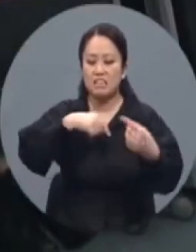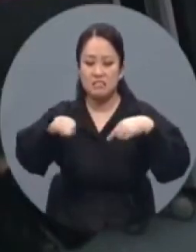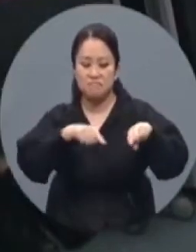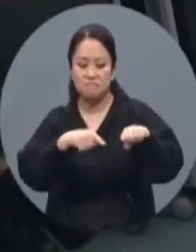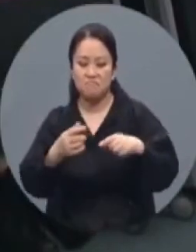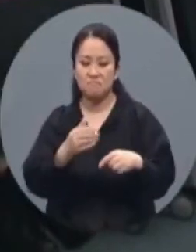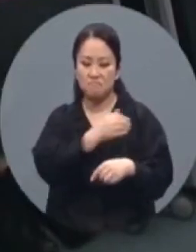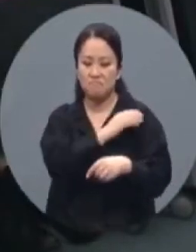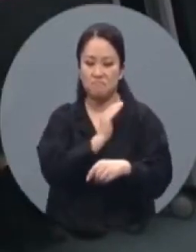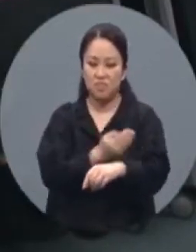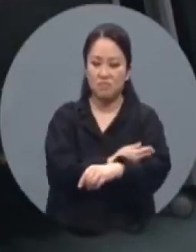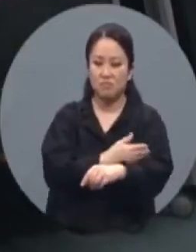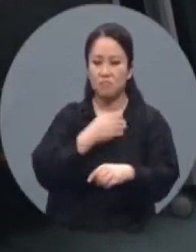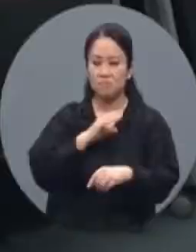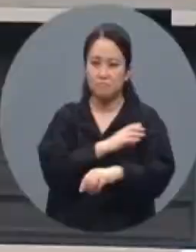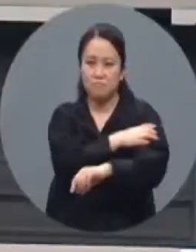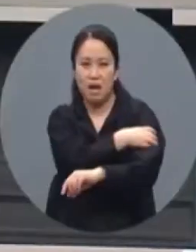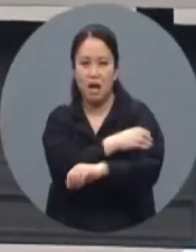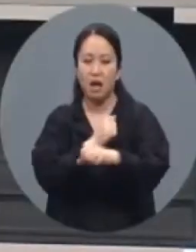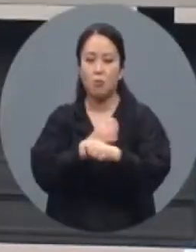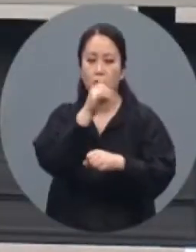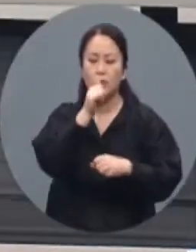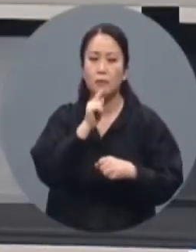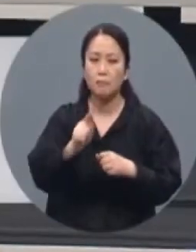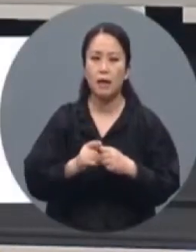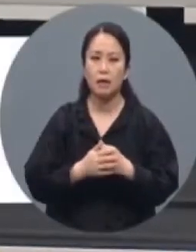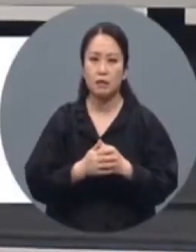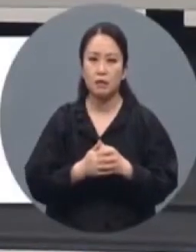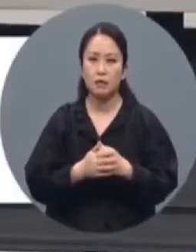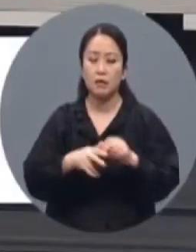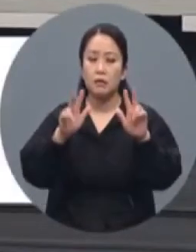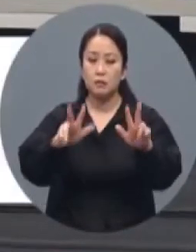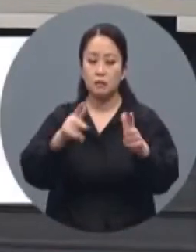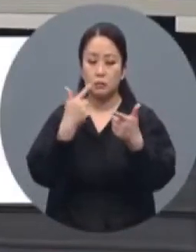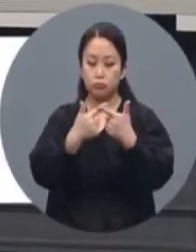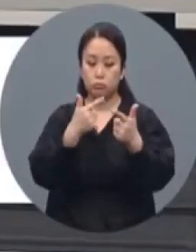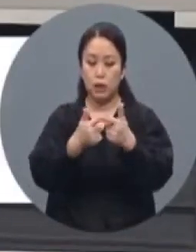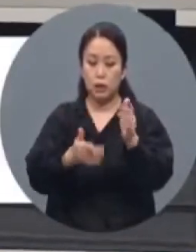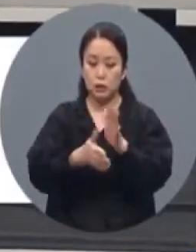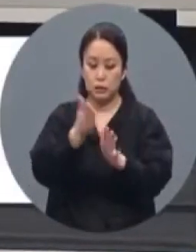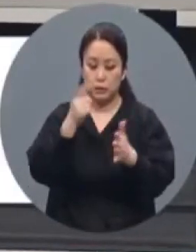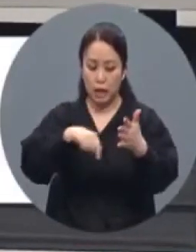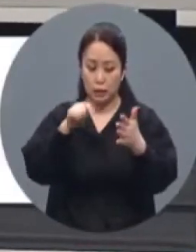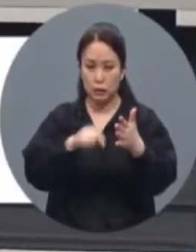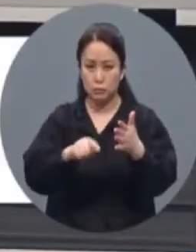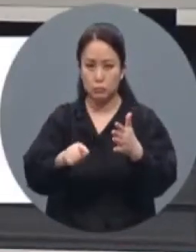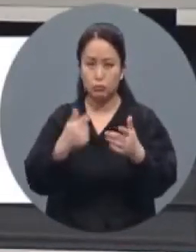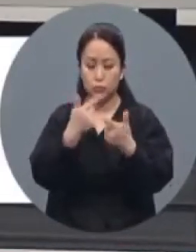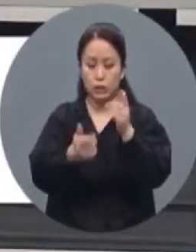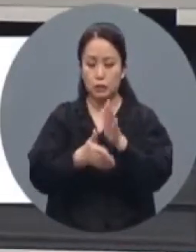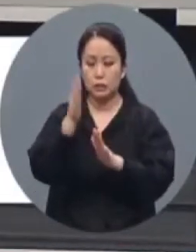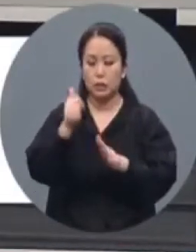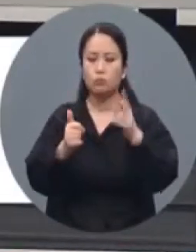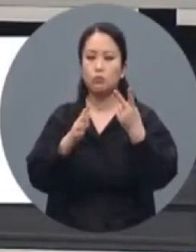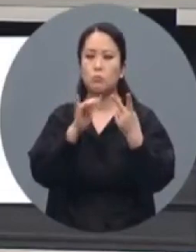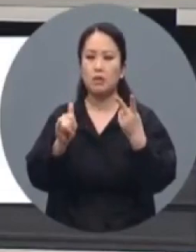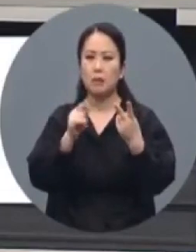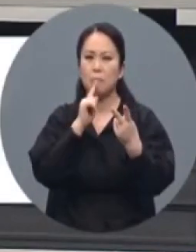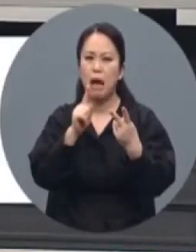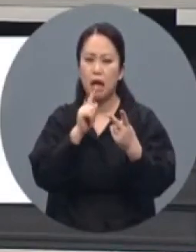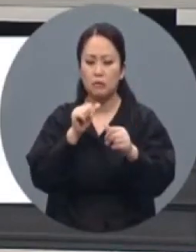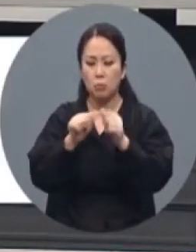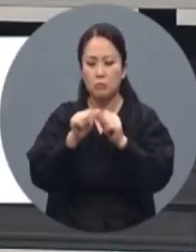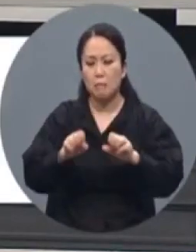폭로가 나왔습니다. 지금 부산 시내에는요, 부산시장이 둘이라는 이야기가 있어요. 조직력과